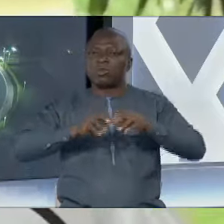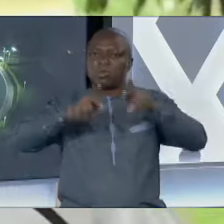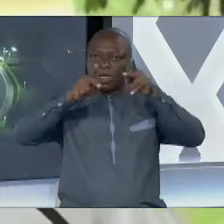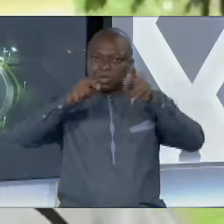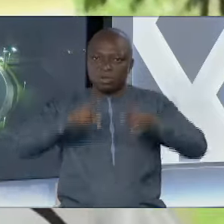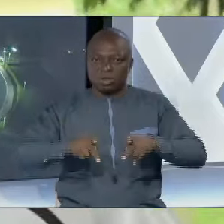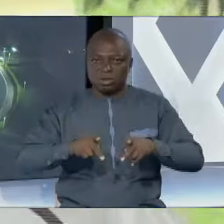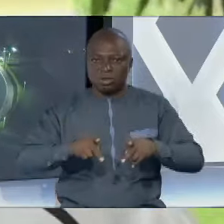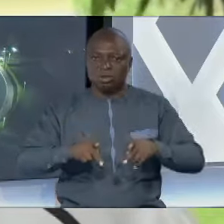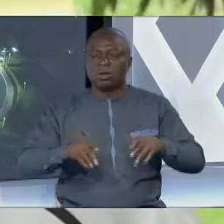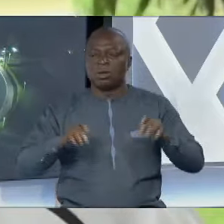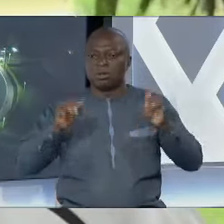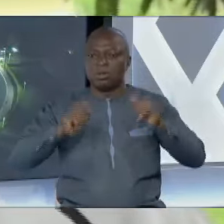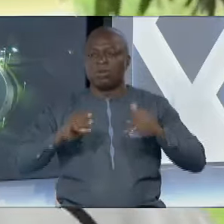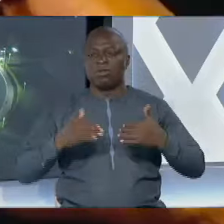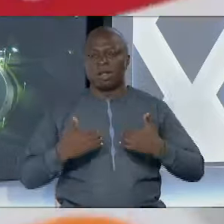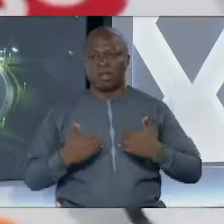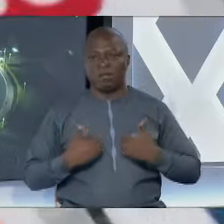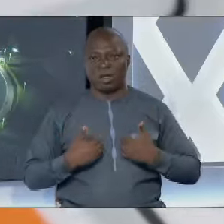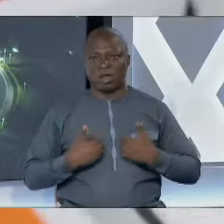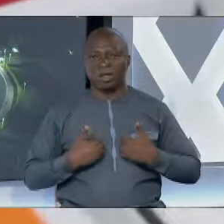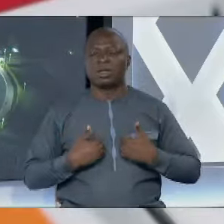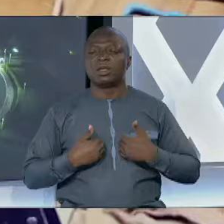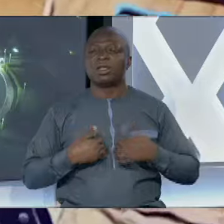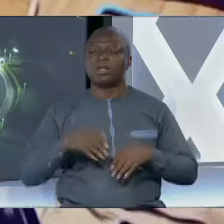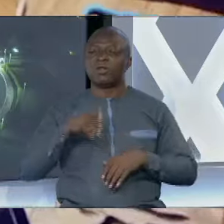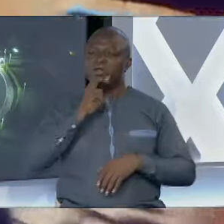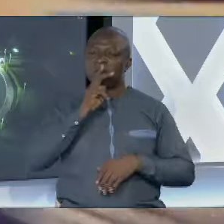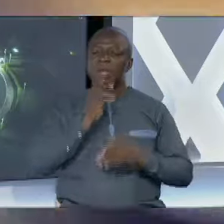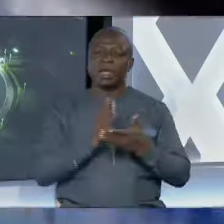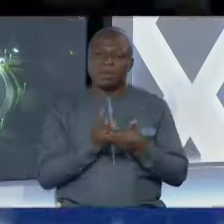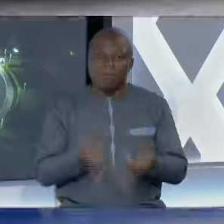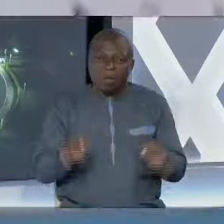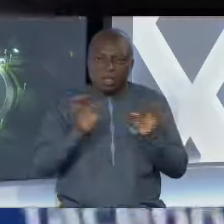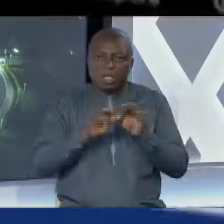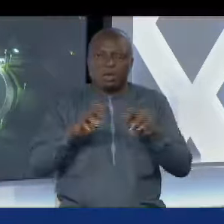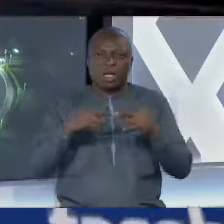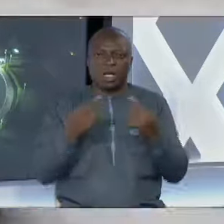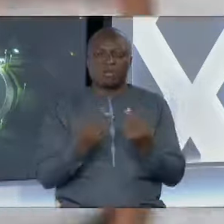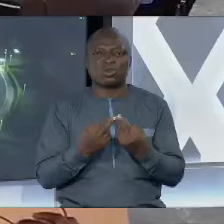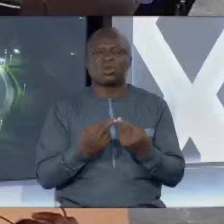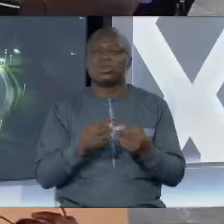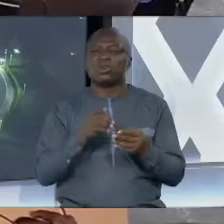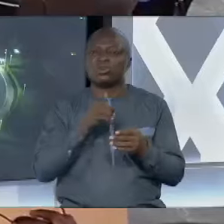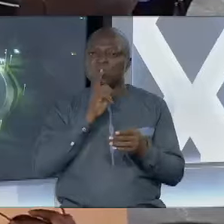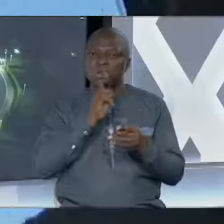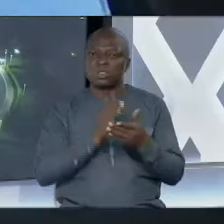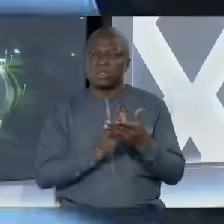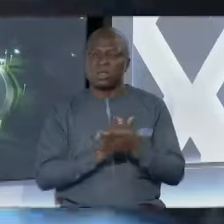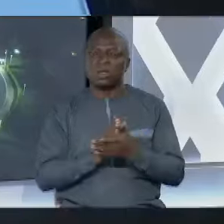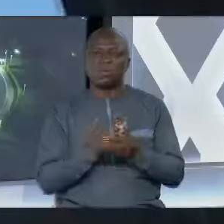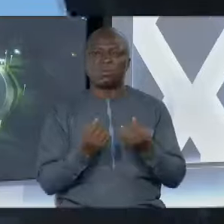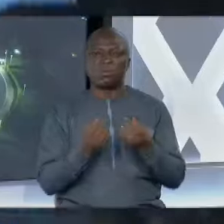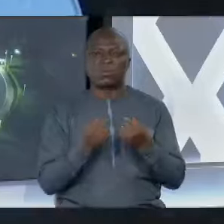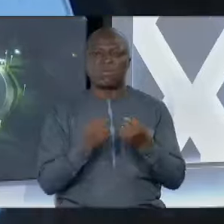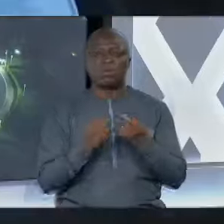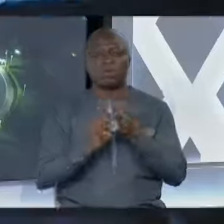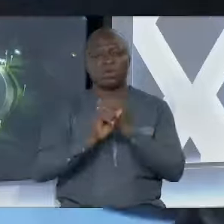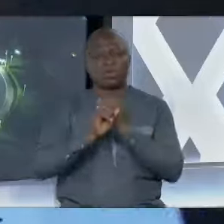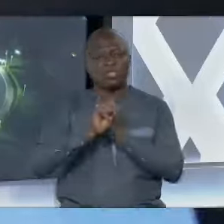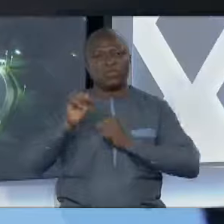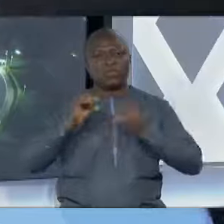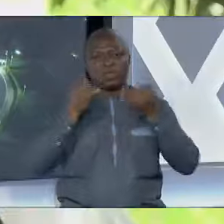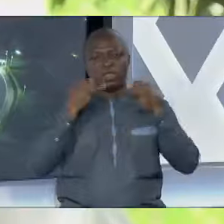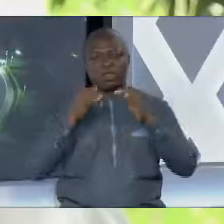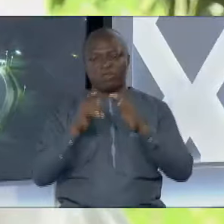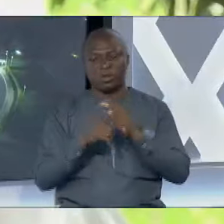personnes peut l'avoir. Il est alors indéniable que les réseaux sont une arme puissante de diffusion